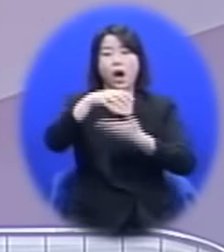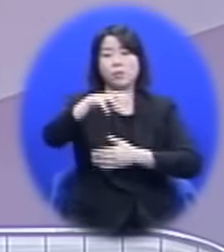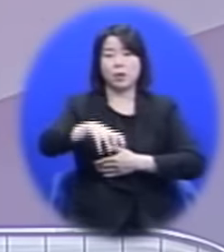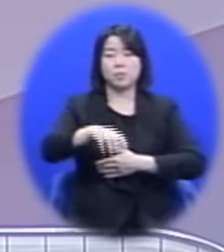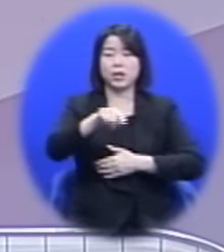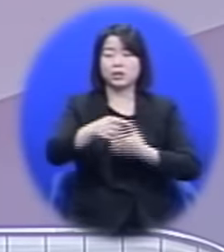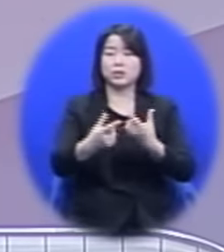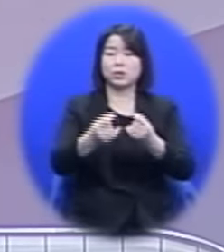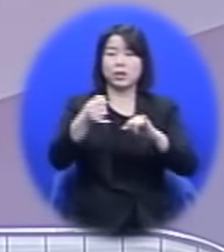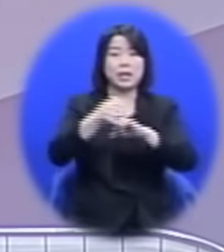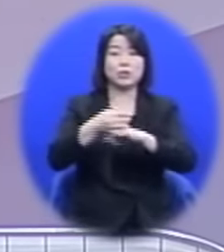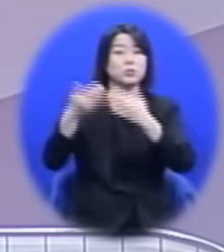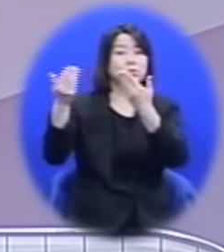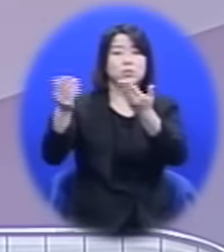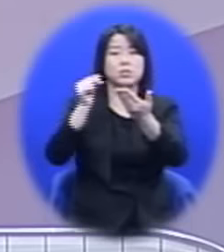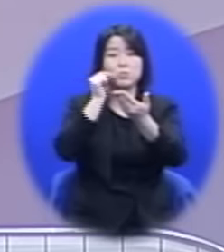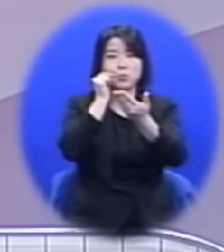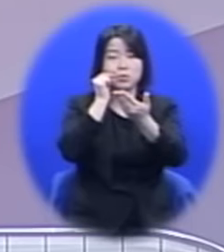그렇게 약속 못했어요.